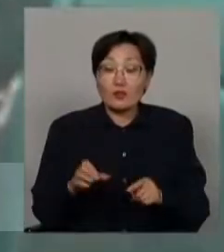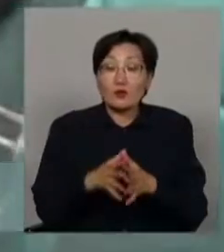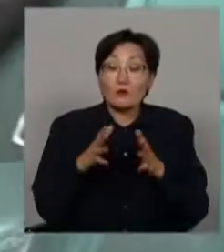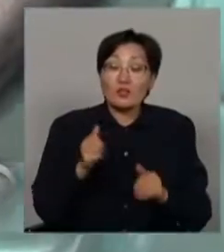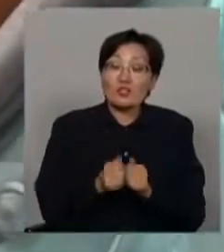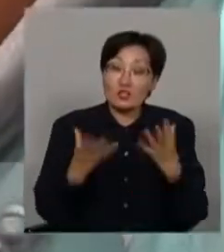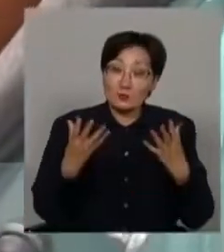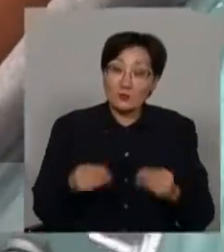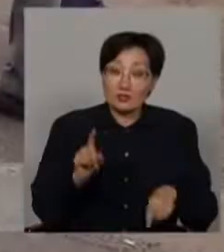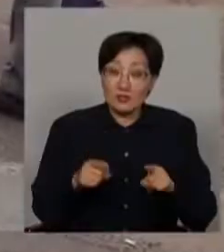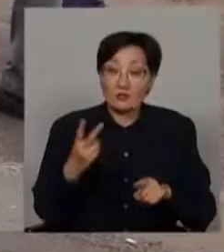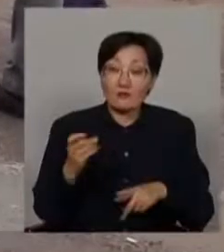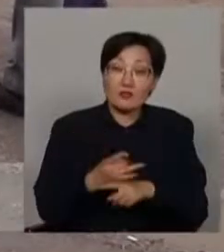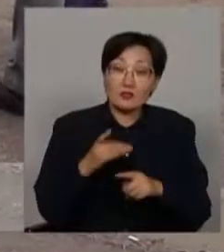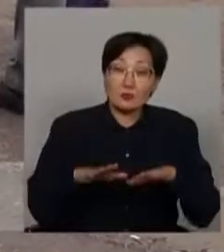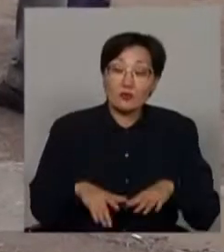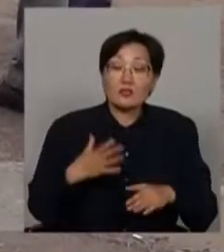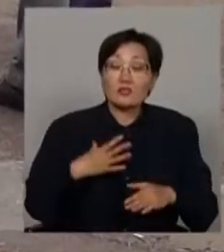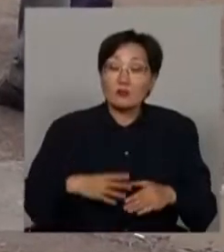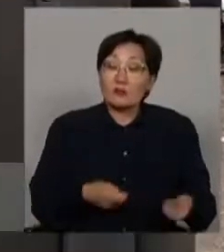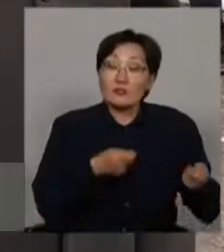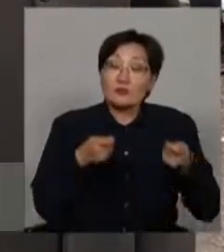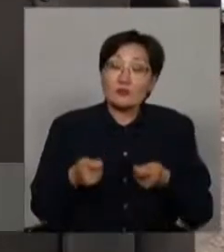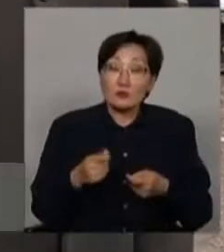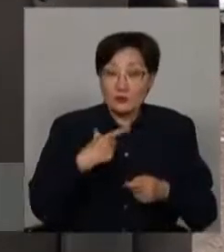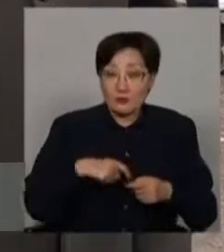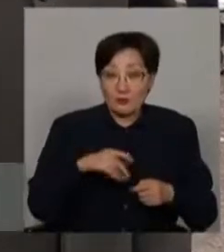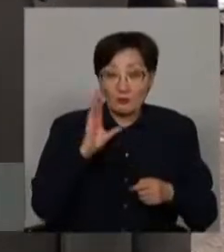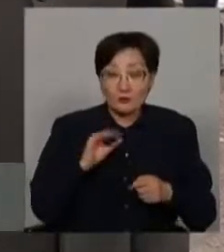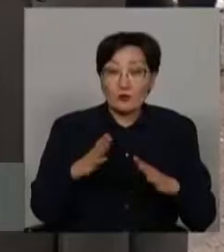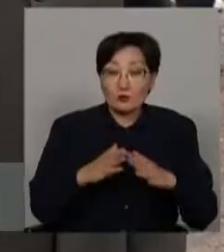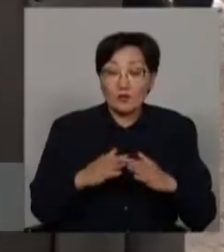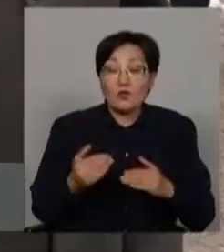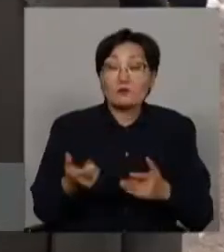каждый день, а иногда по 2 раза местные вынуждены привозить себе воду домой. Каждый